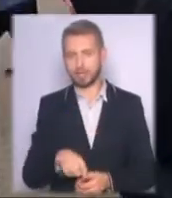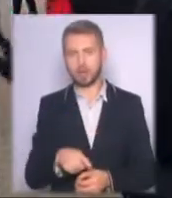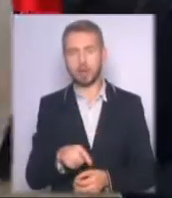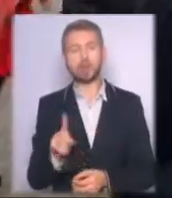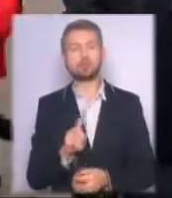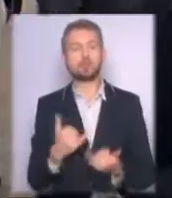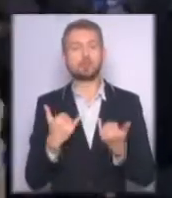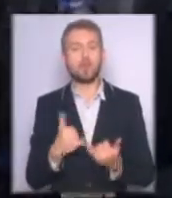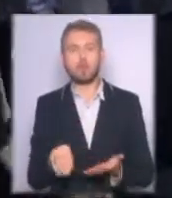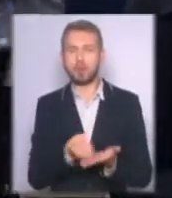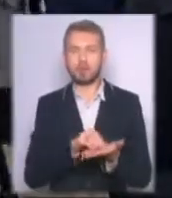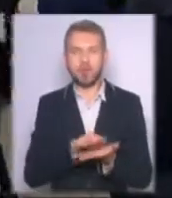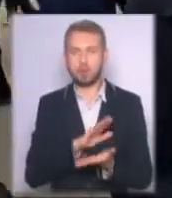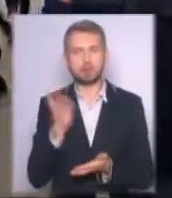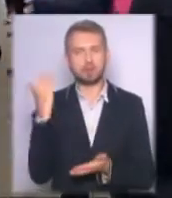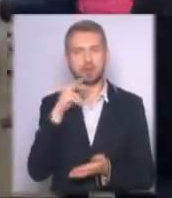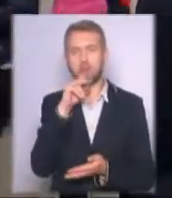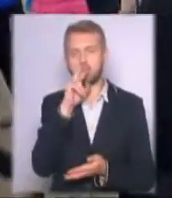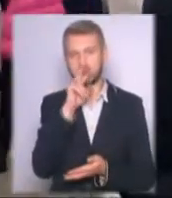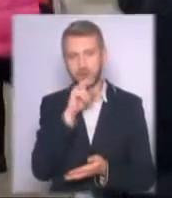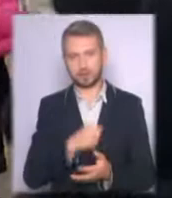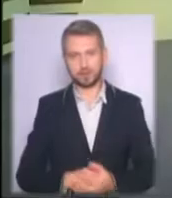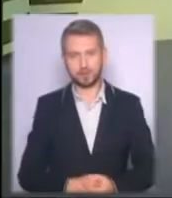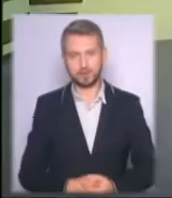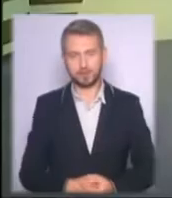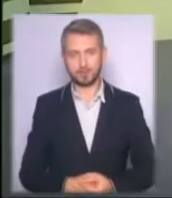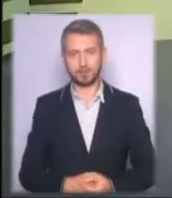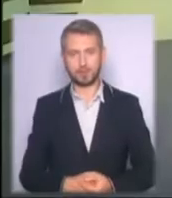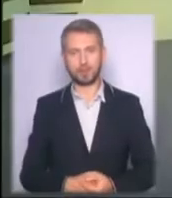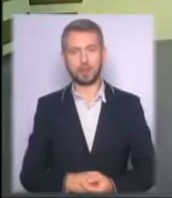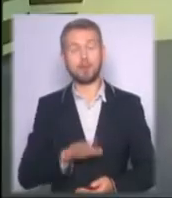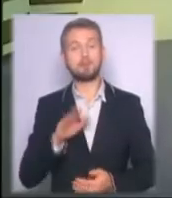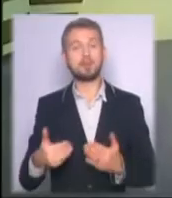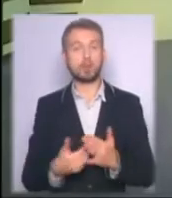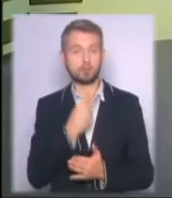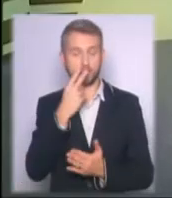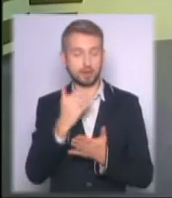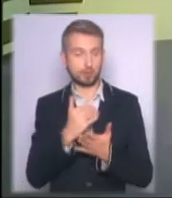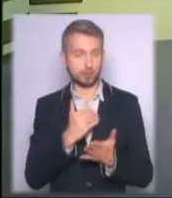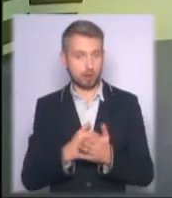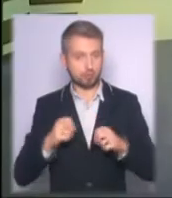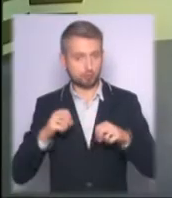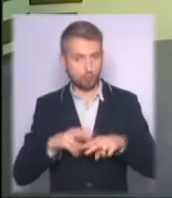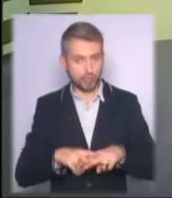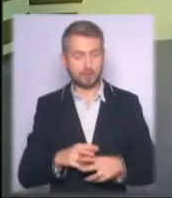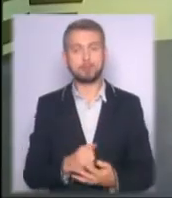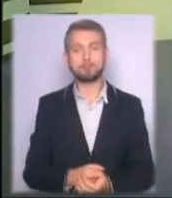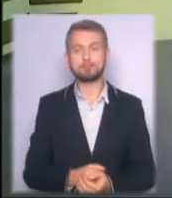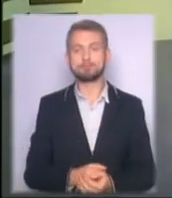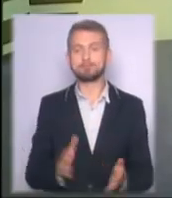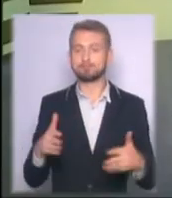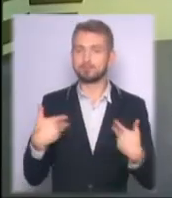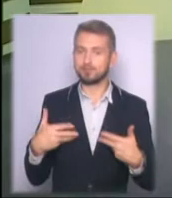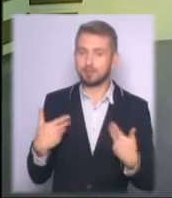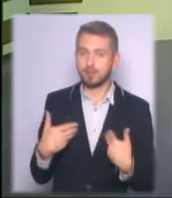щоб сьогодні не повторювати ті помилки, які були раніше. Після новин ефір продовжить Сергій Дойко з програмою «Столиця». Сергію, радий